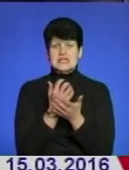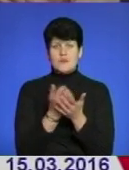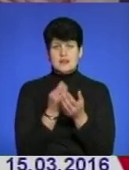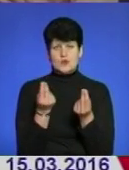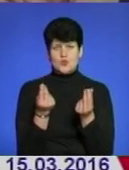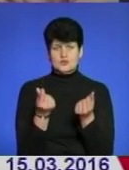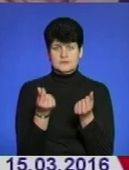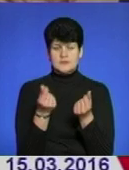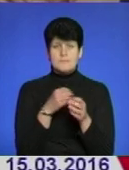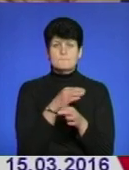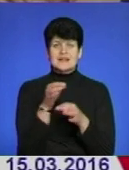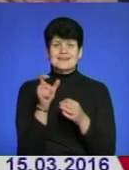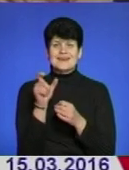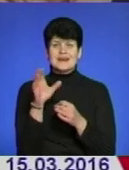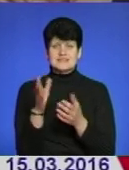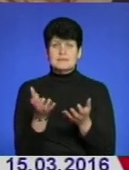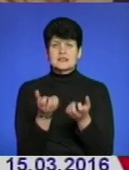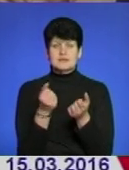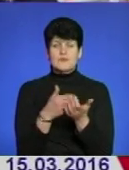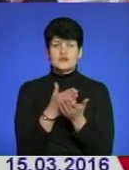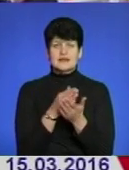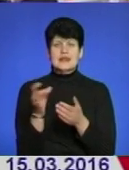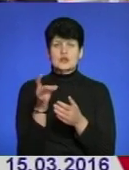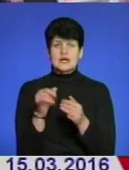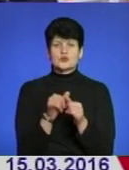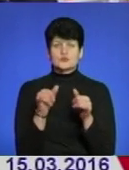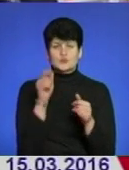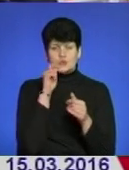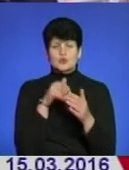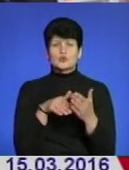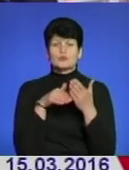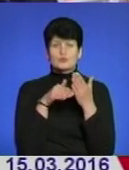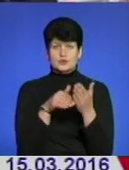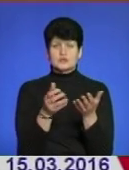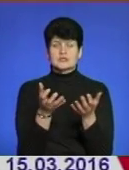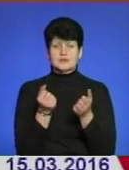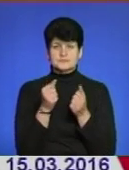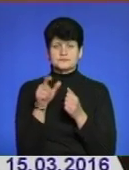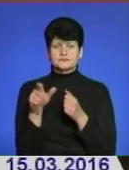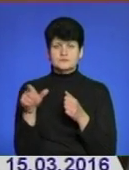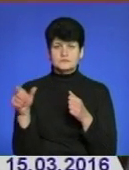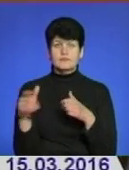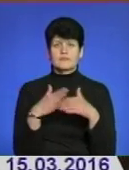кошти. Проект ЄС «Підтримка політики регіонального розвитку в Україні» допоможе одержати громадам практичні навики.